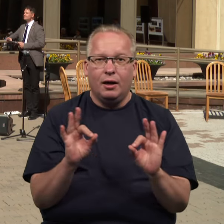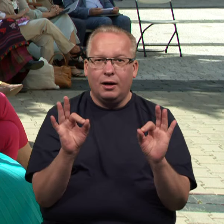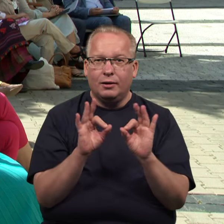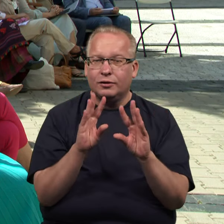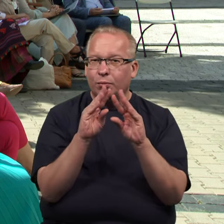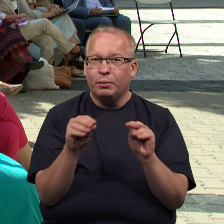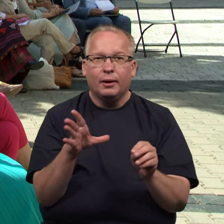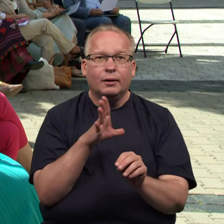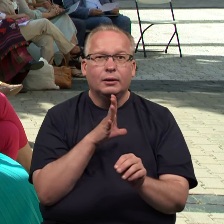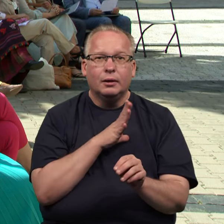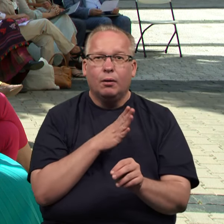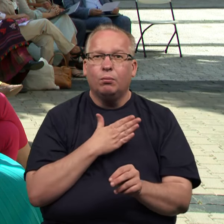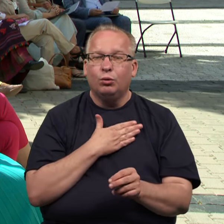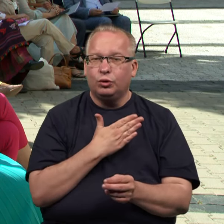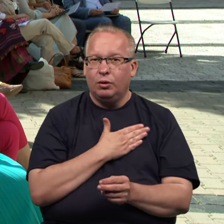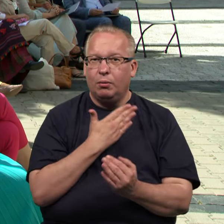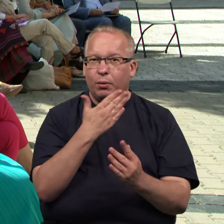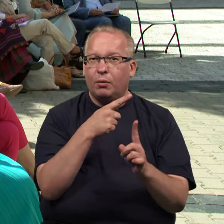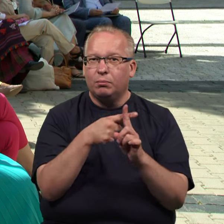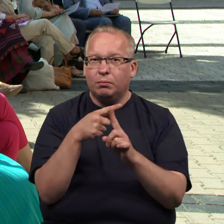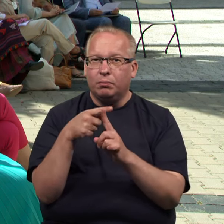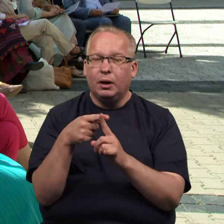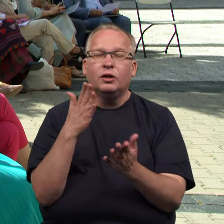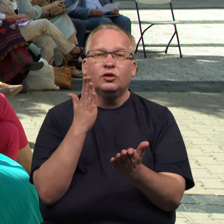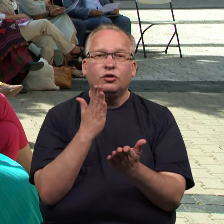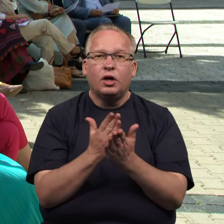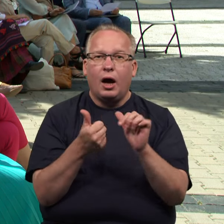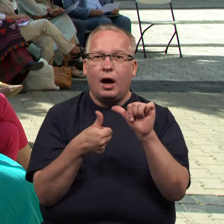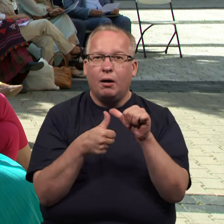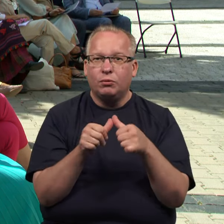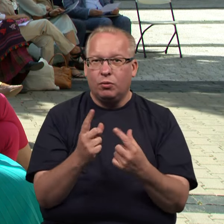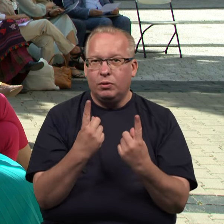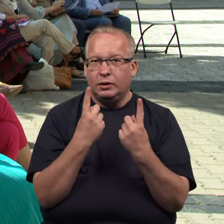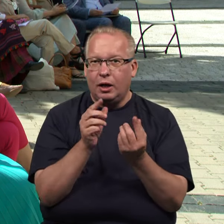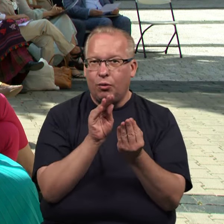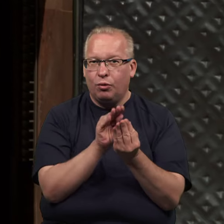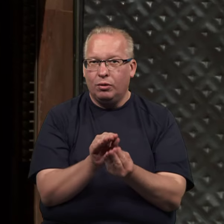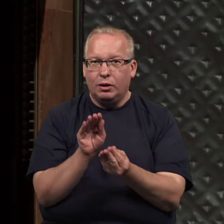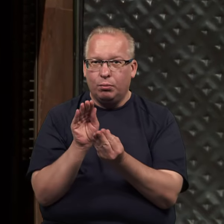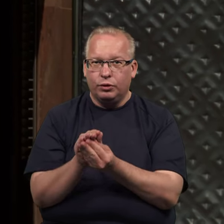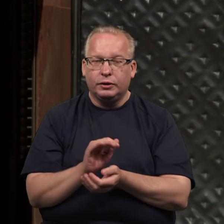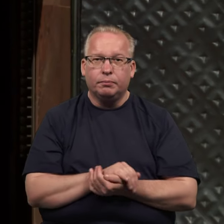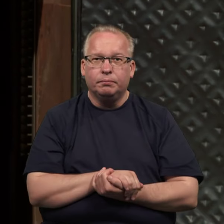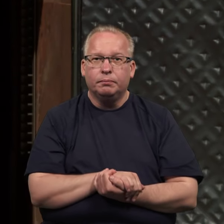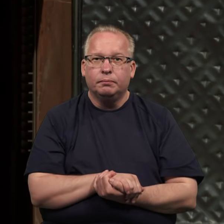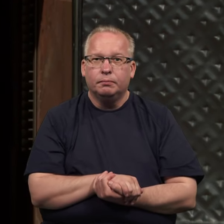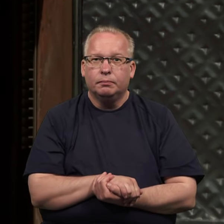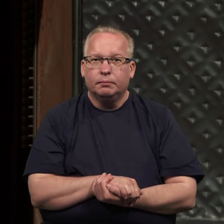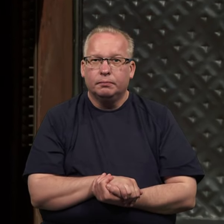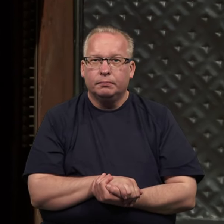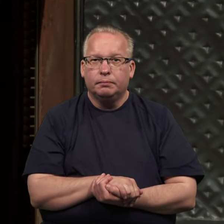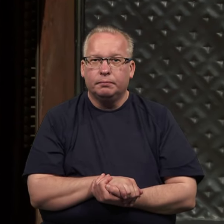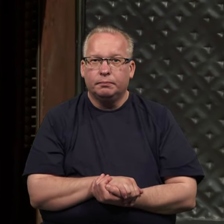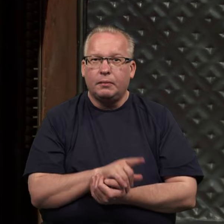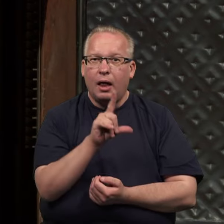neužpūs. Mūsų meilė prie jų kryžių klūpo, amžinybė saugo jų kapus. Vytautui Landsbergiui,